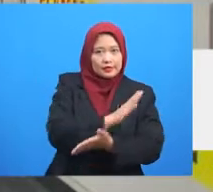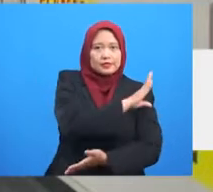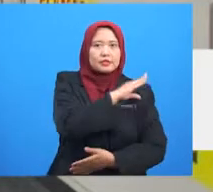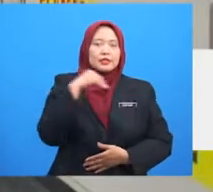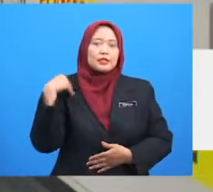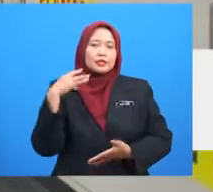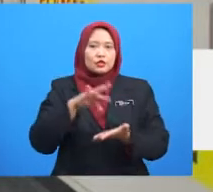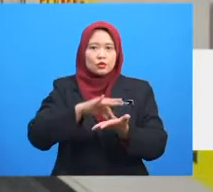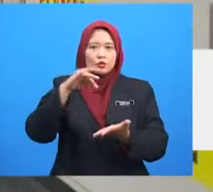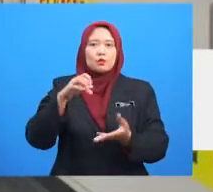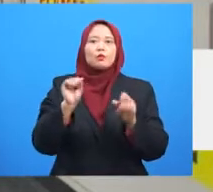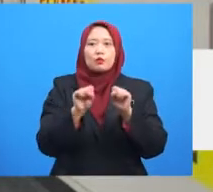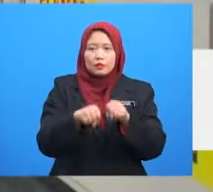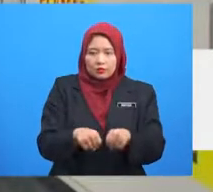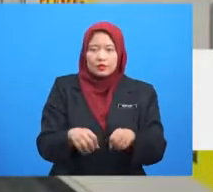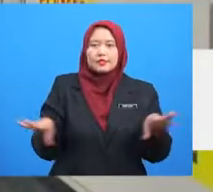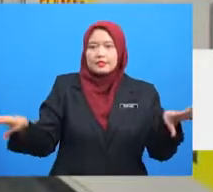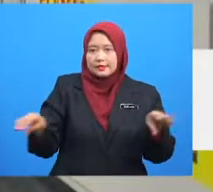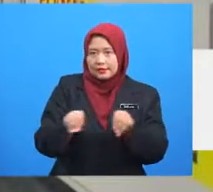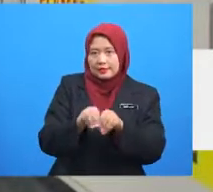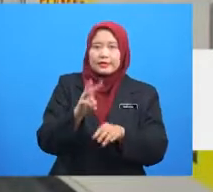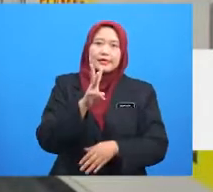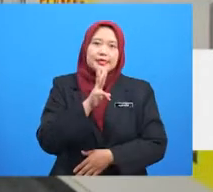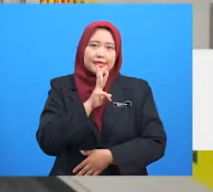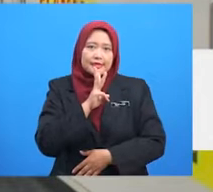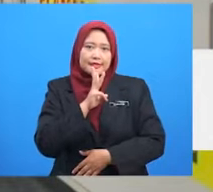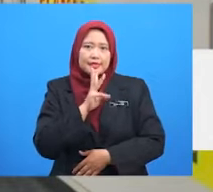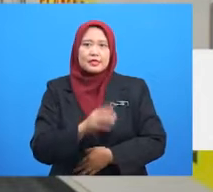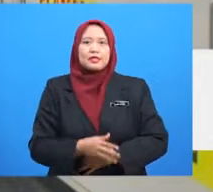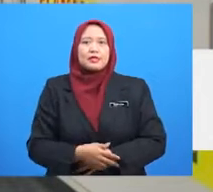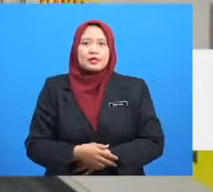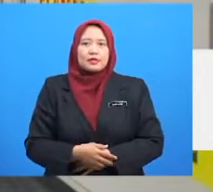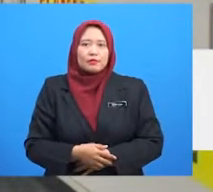kertas dan tisu boleh serap air.